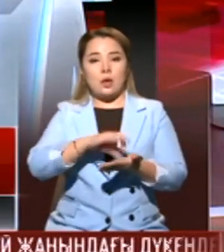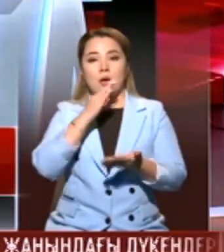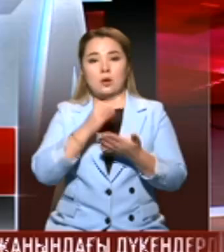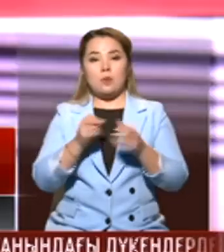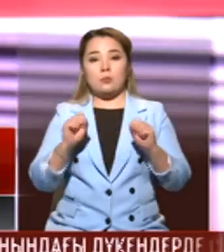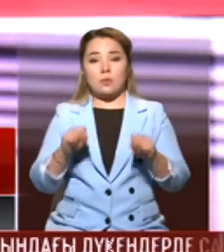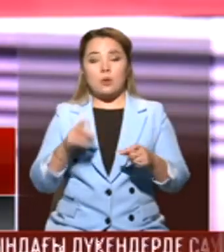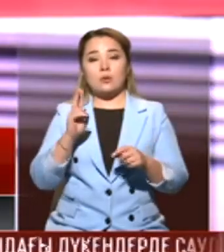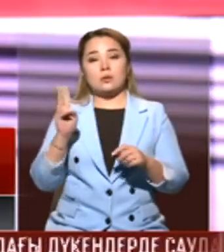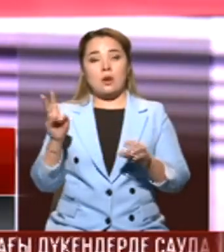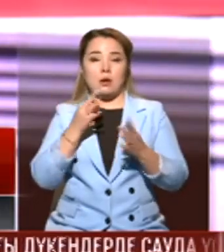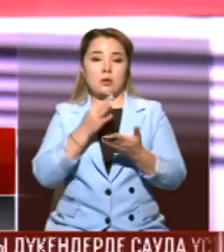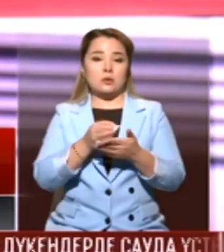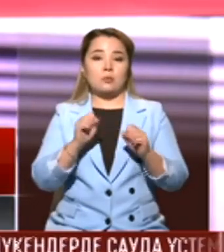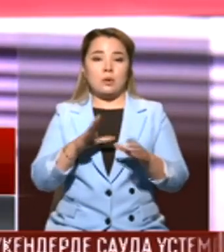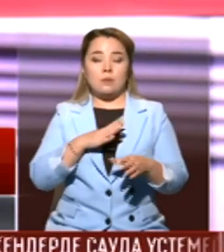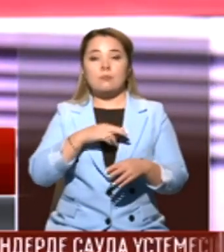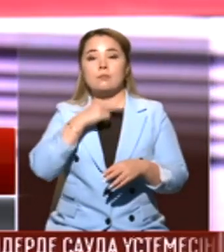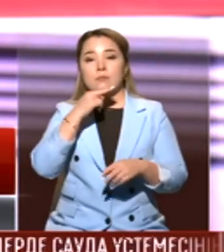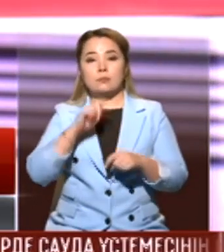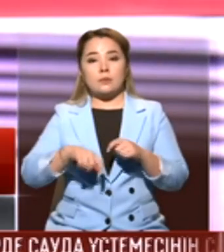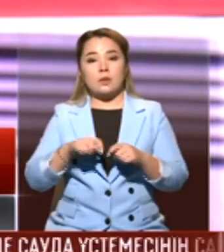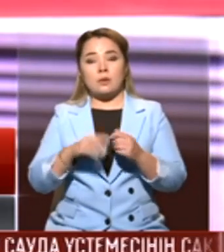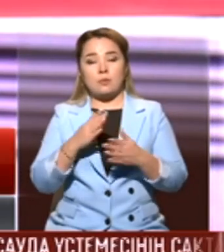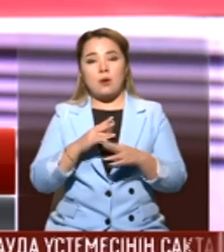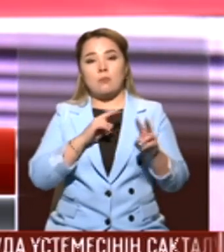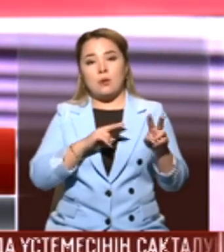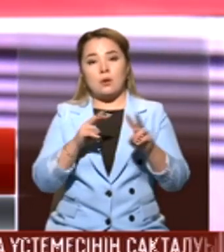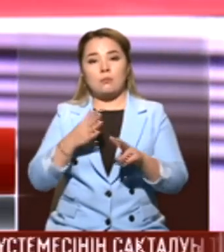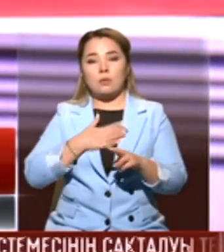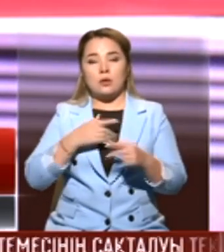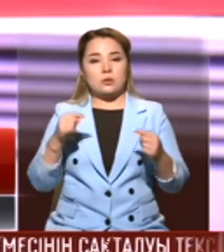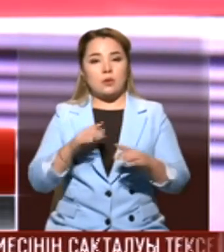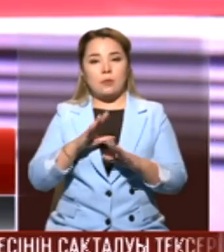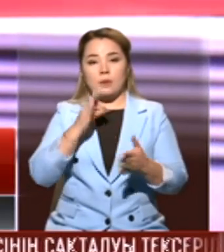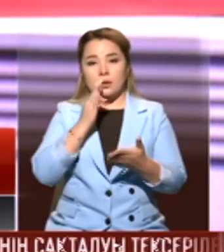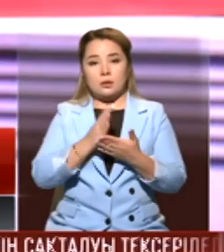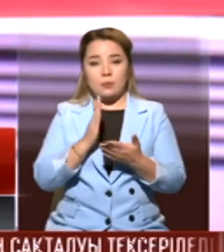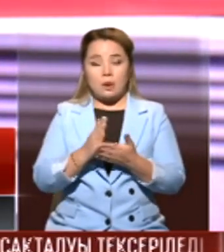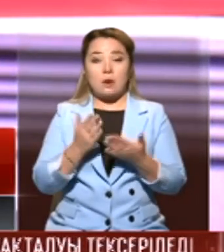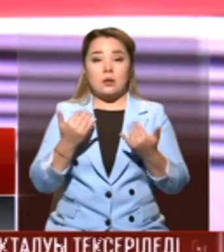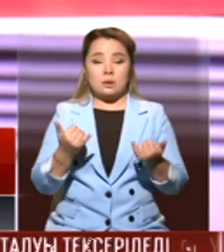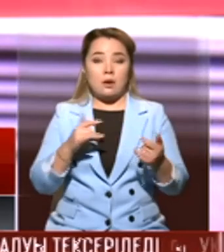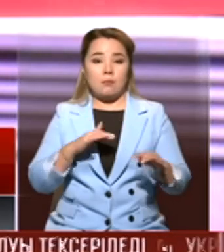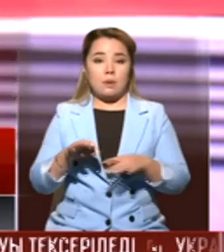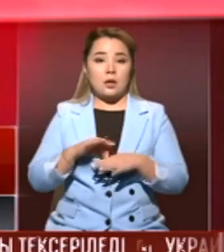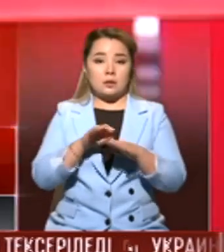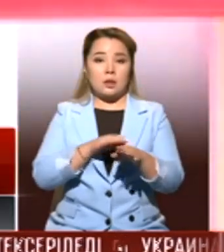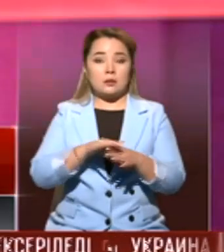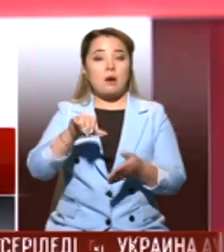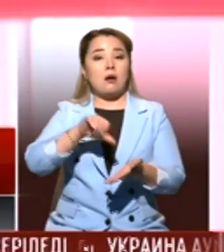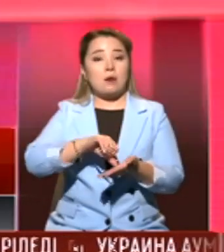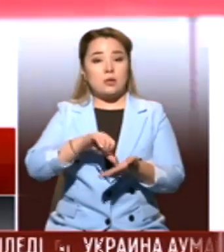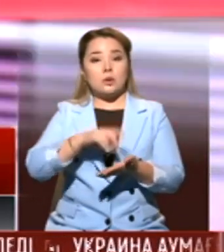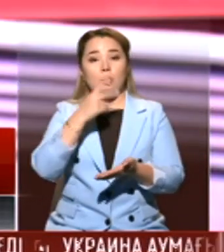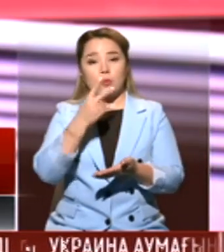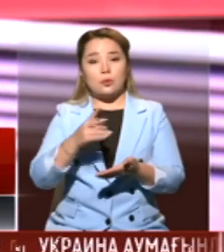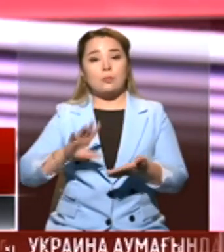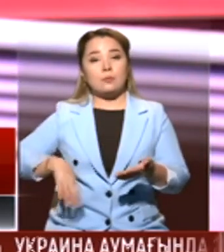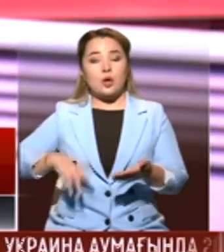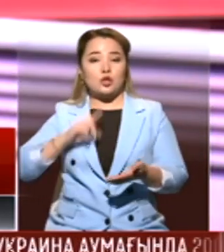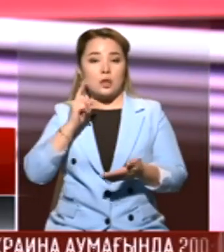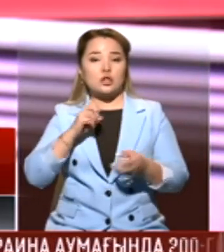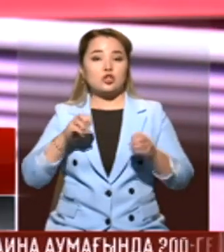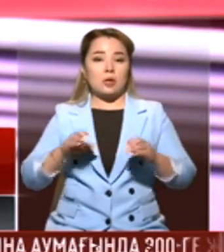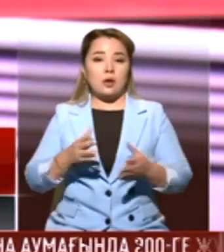мүмкін. Енді біреу айтуы мүмкін, байқап көрдім, бақылаушылықты бұл мен кемес деп. Сондықтан да процеске ең басы қатысып көргеннен кейін ғана барып жастар